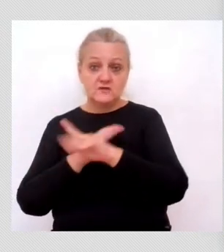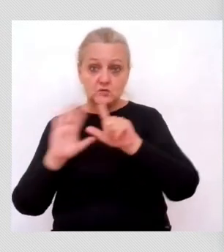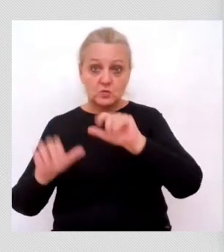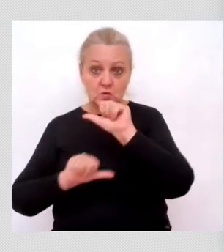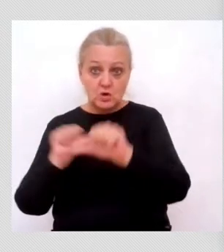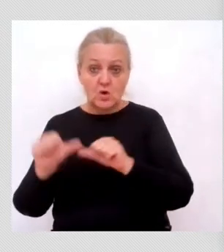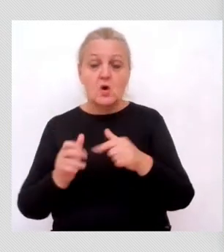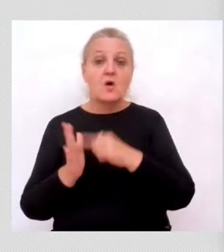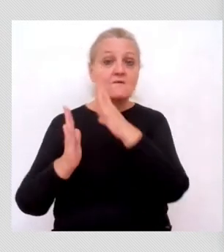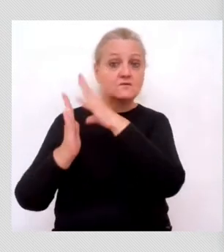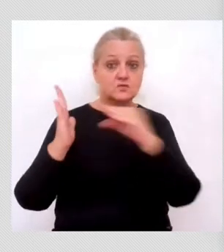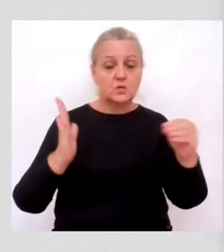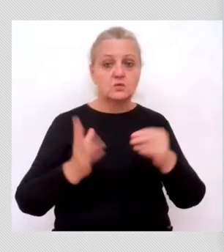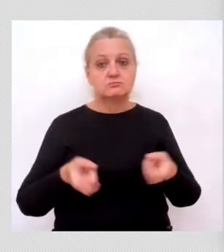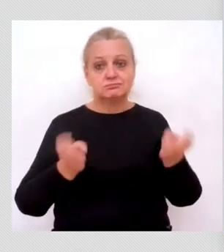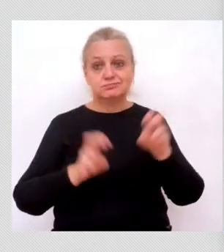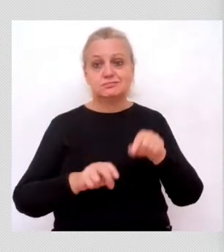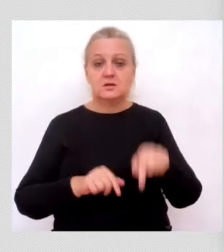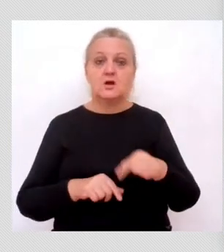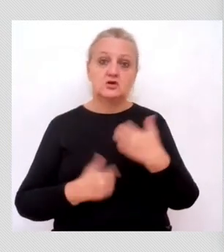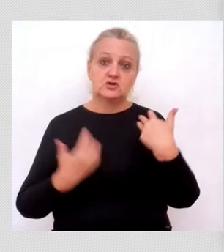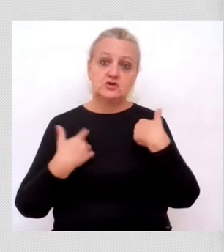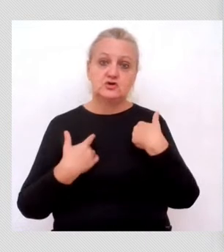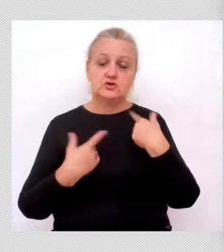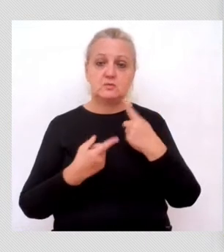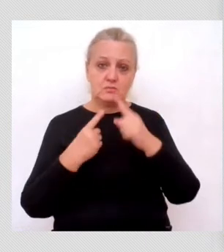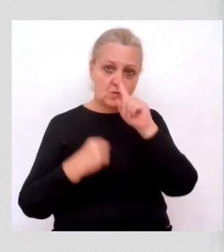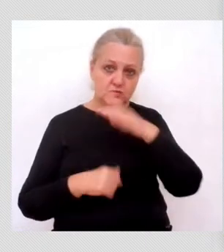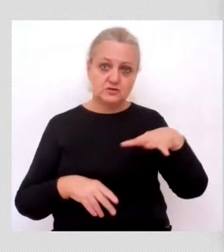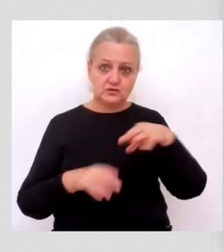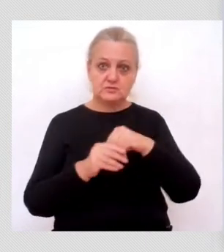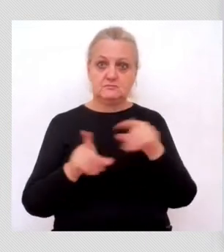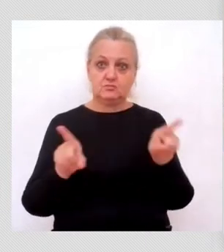wszystkich standardów, jakie powinny rządzić życiem publicznym. Dziękuję uprzejmie.